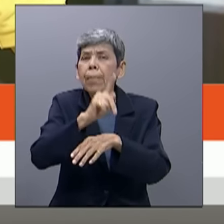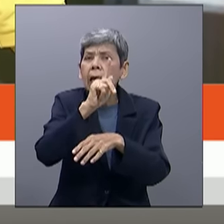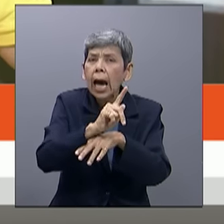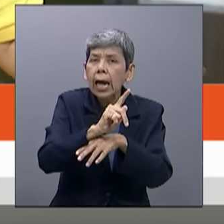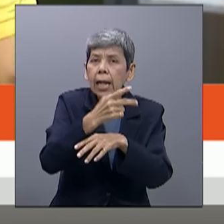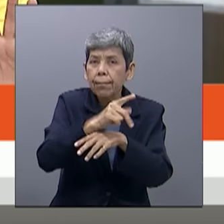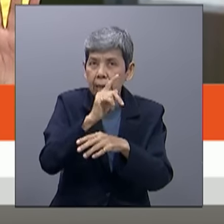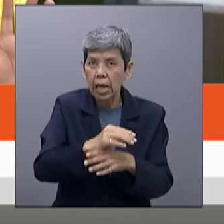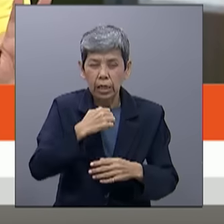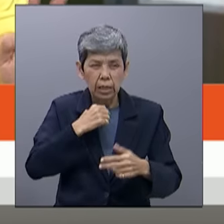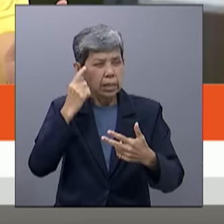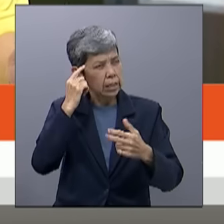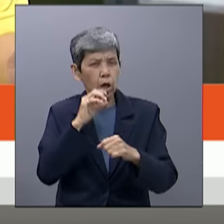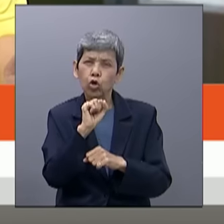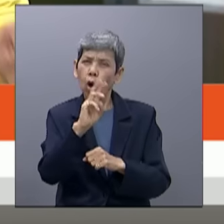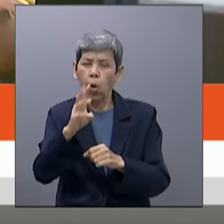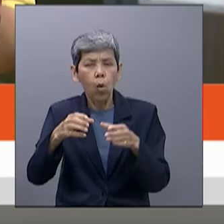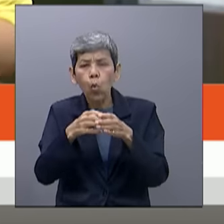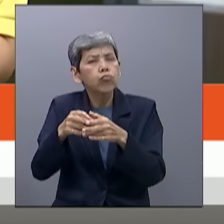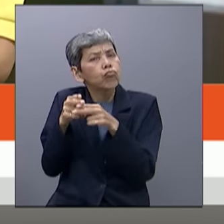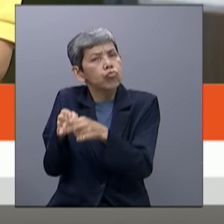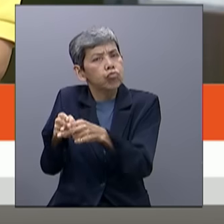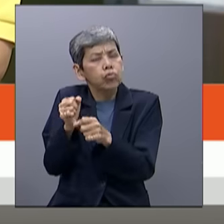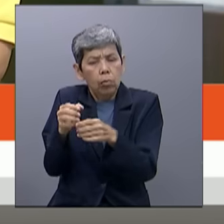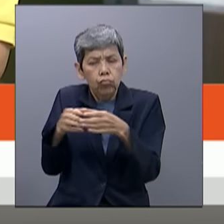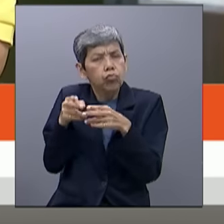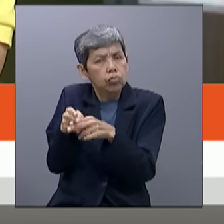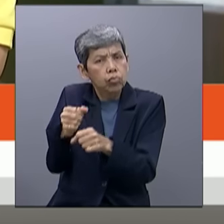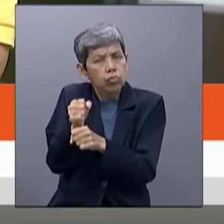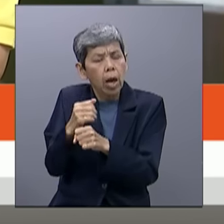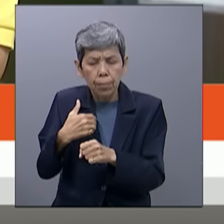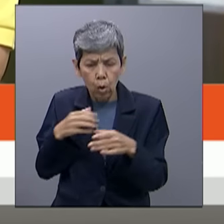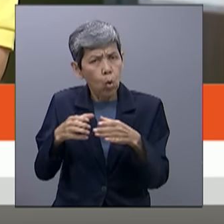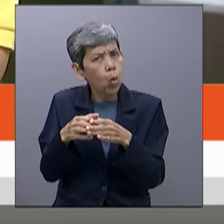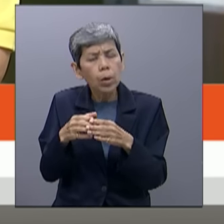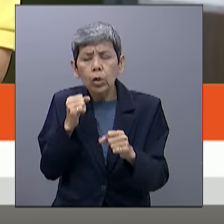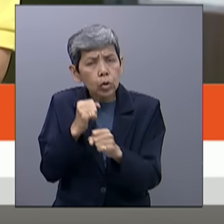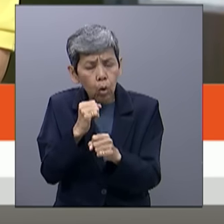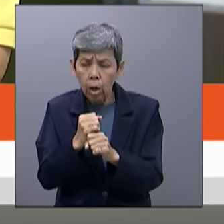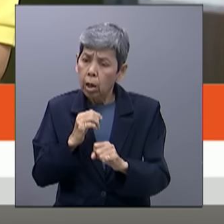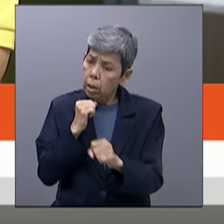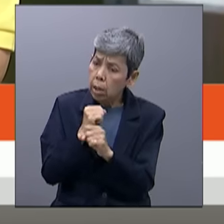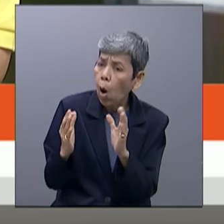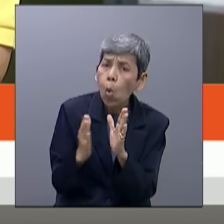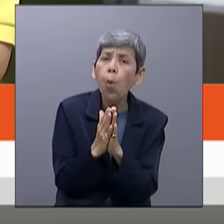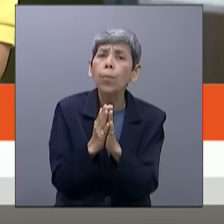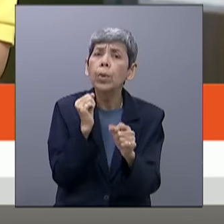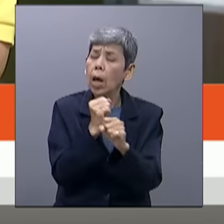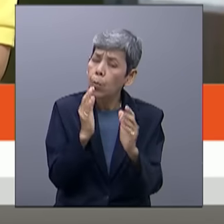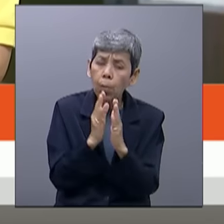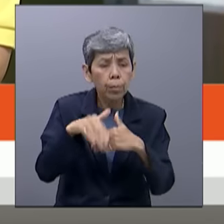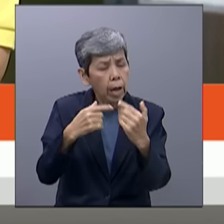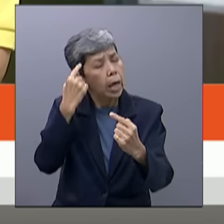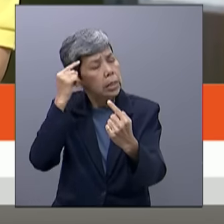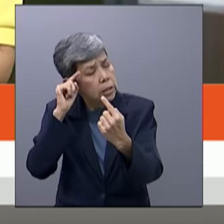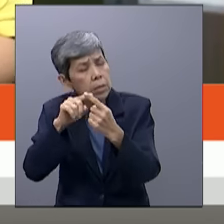3ที่น่าจะเป็นสว.สายอิสระแต่อิสระที่ว่าเนี่ยต้องเป็นอิสระในแง่ที่สามารถทำงานไปกันได้อุดมการ